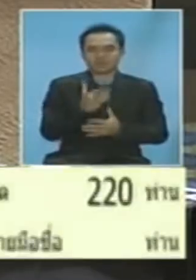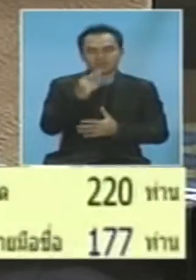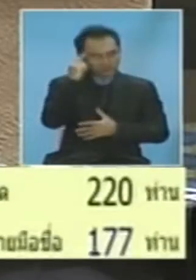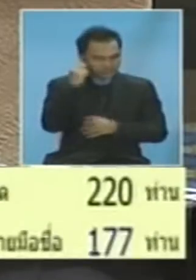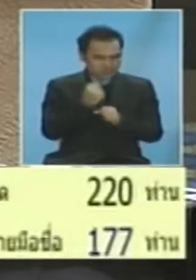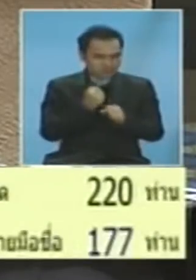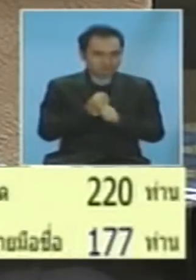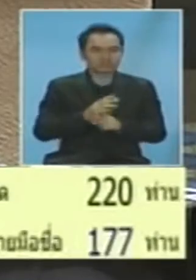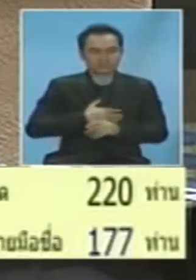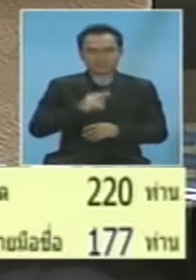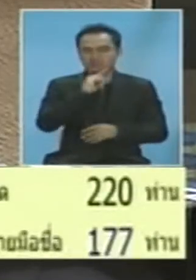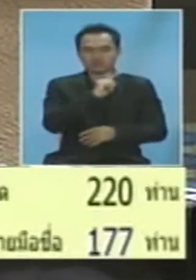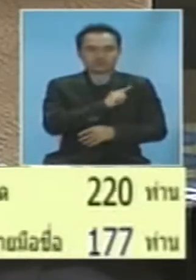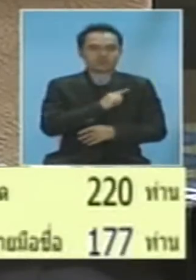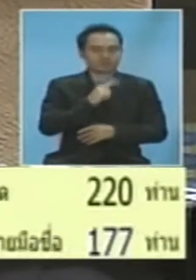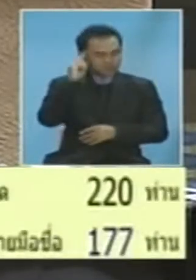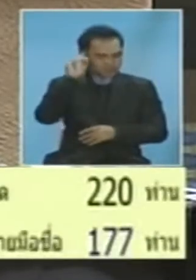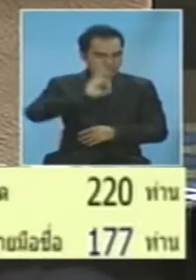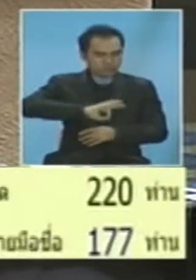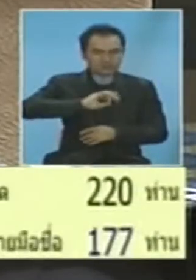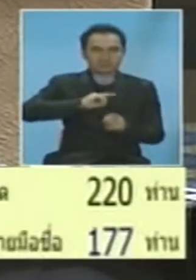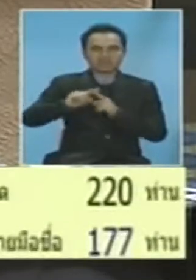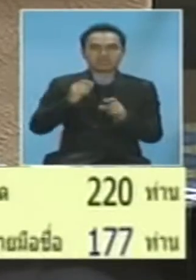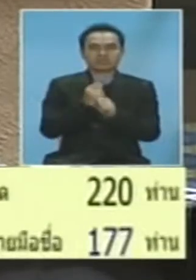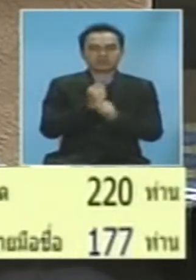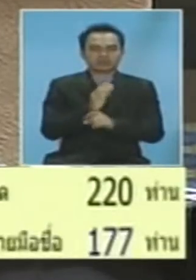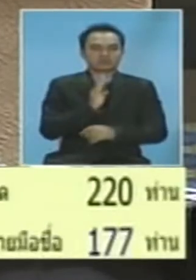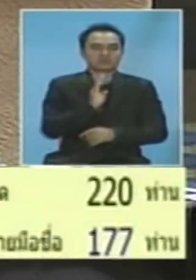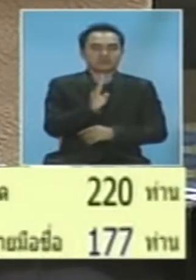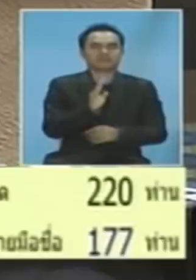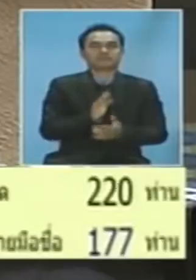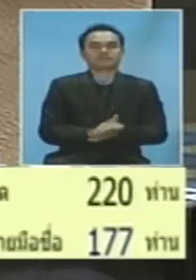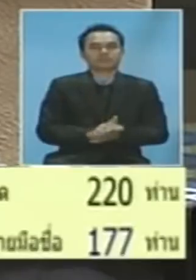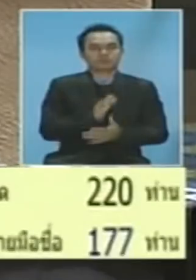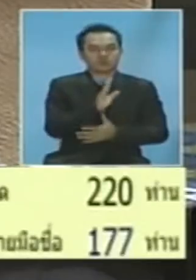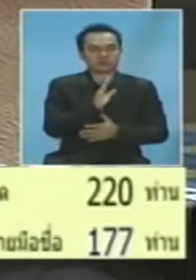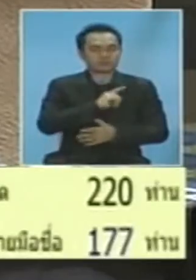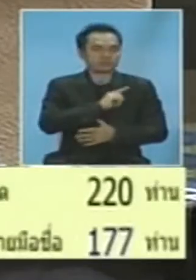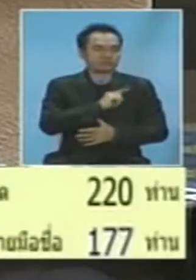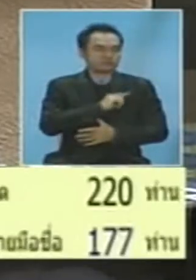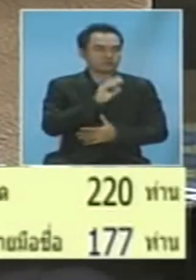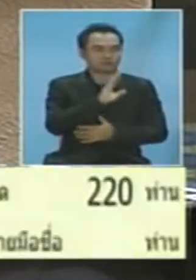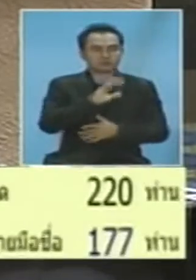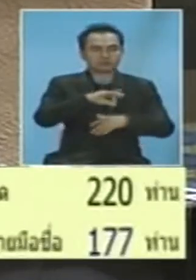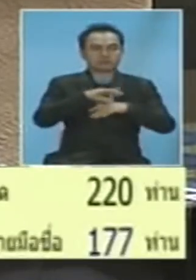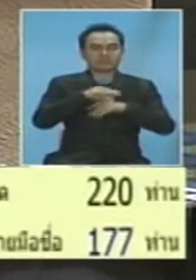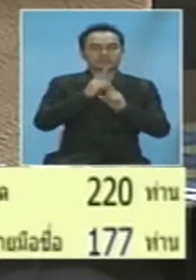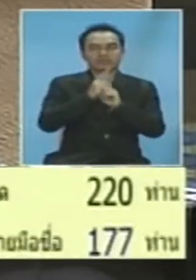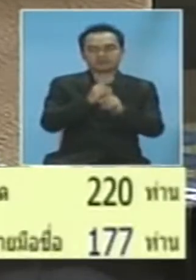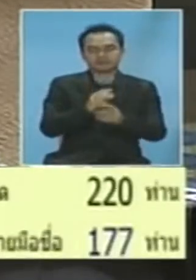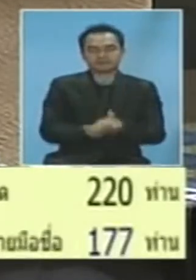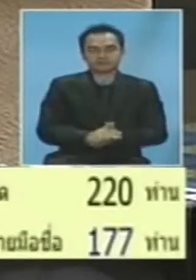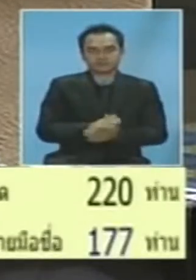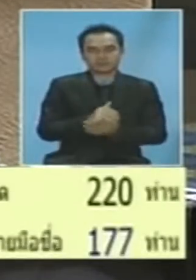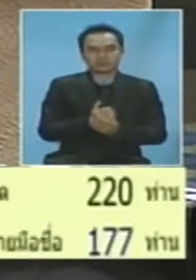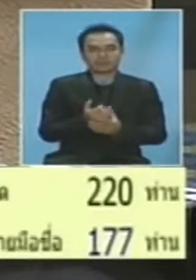ถือว่ากับผมมีจิตสุจริตกระทำการตามภารกิจภาระหน้าที่ซึ่งอง